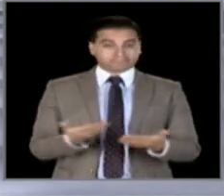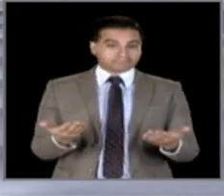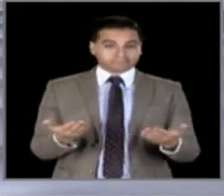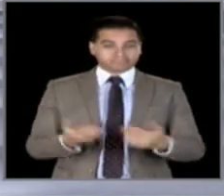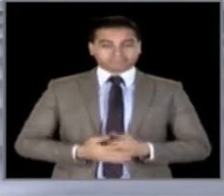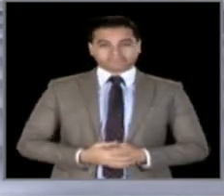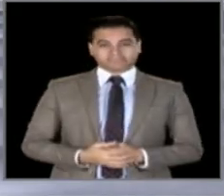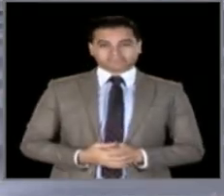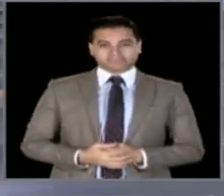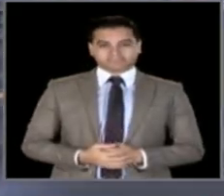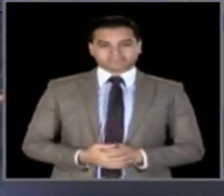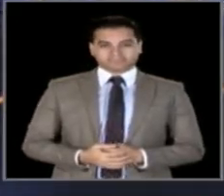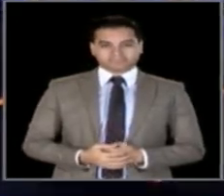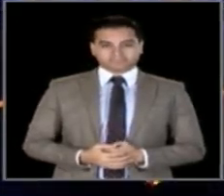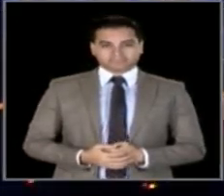لكام.